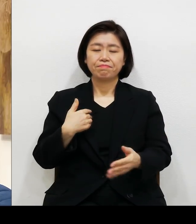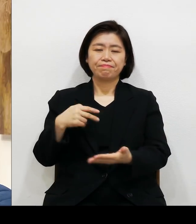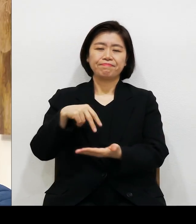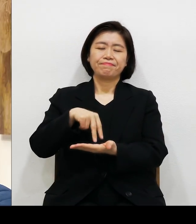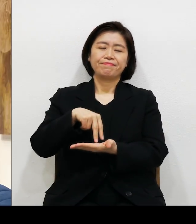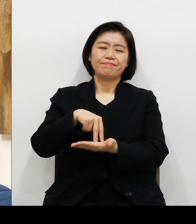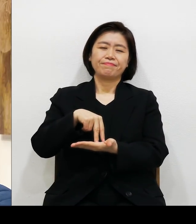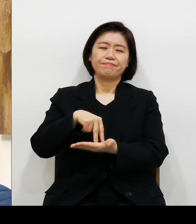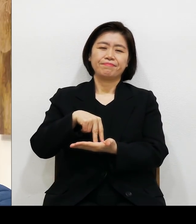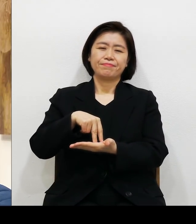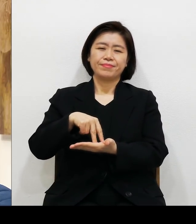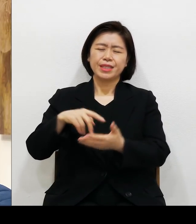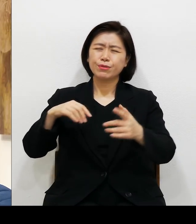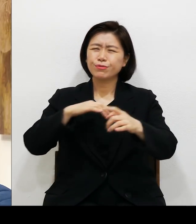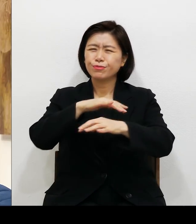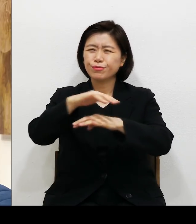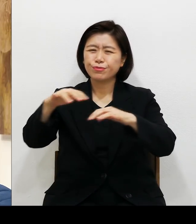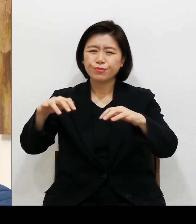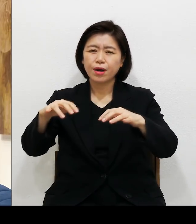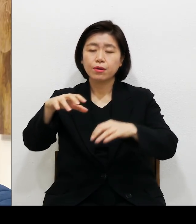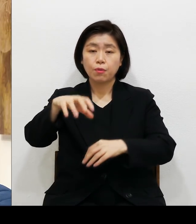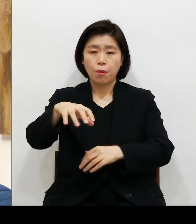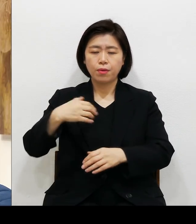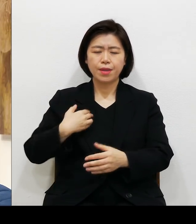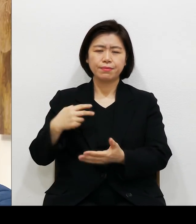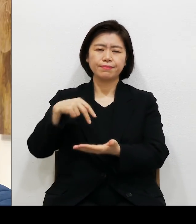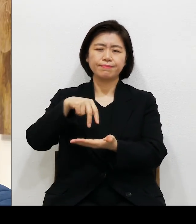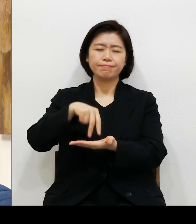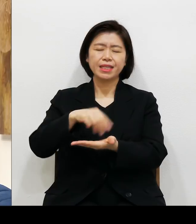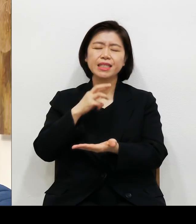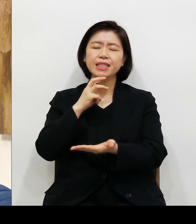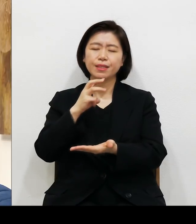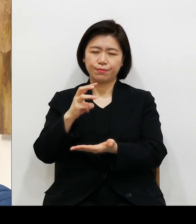바로 그냥 그 사람 많은 데서 30분만 서 있었어요.